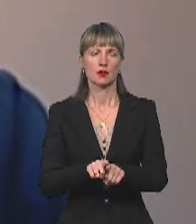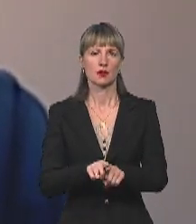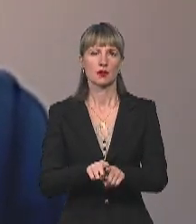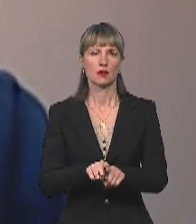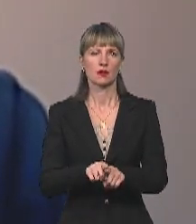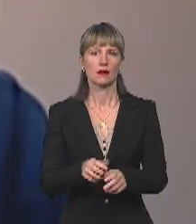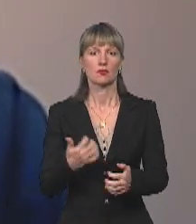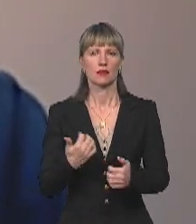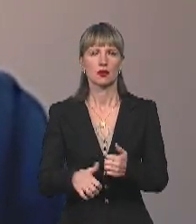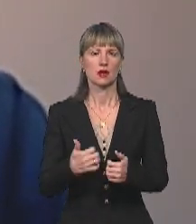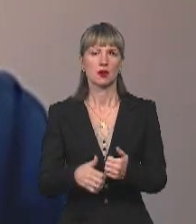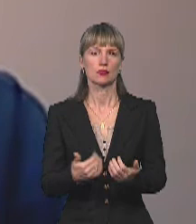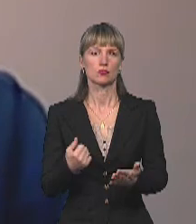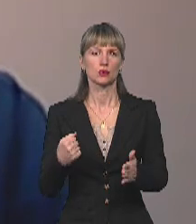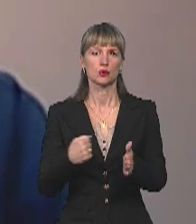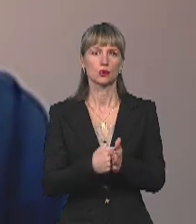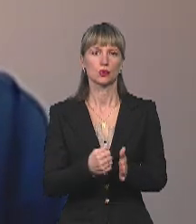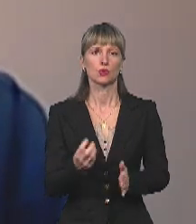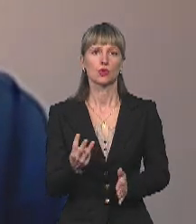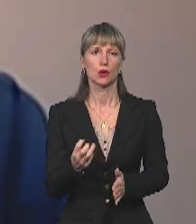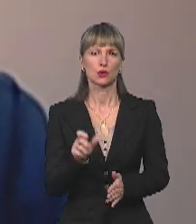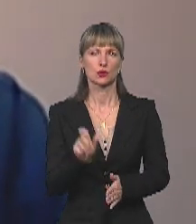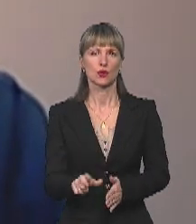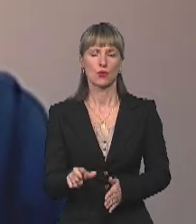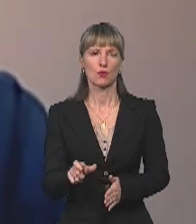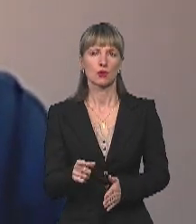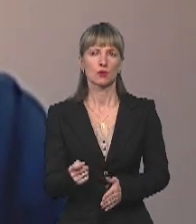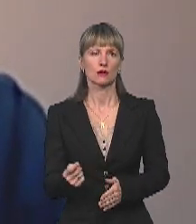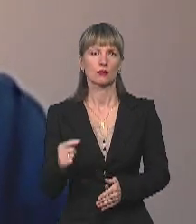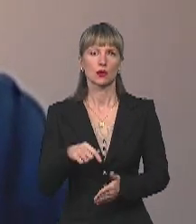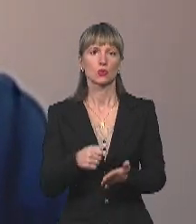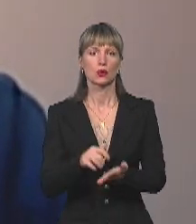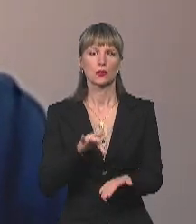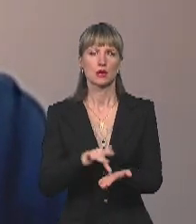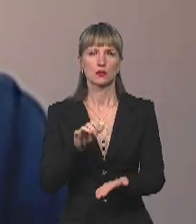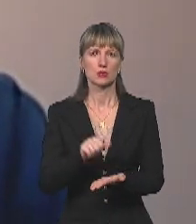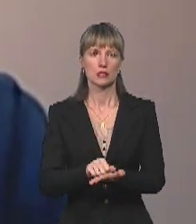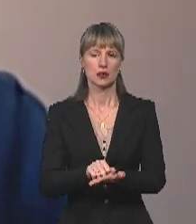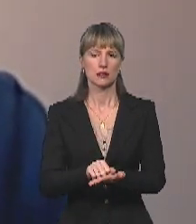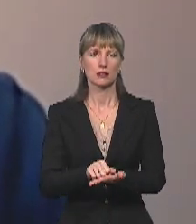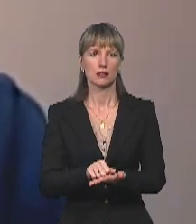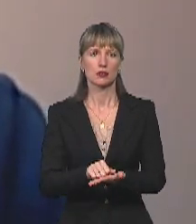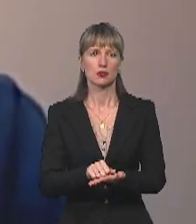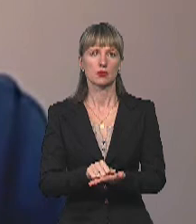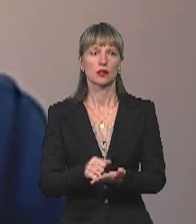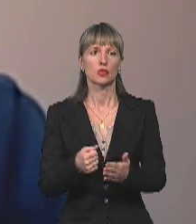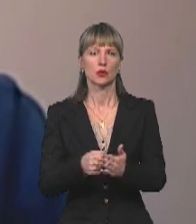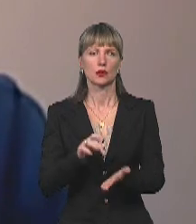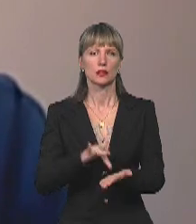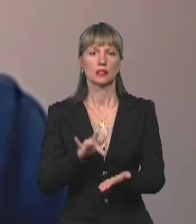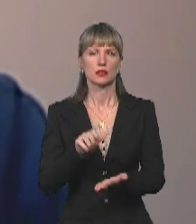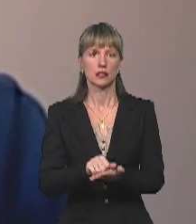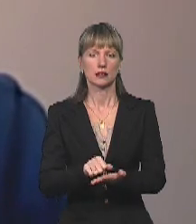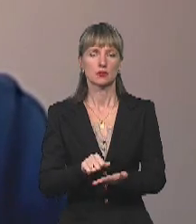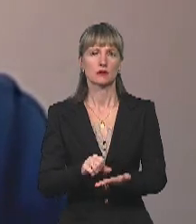в середньому десь до 300 чоловік звертаються до центрів зайнятості міста Запоріжжя. Ну, до центру зайнятості і його